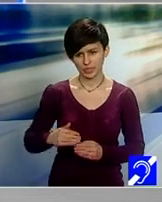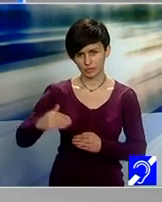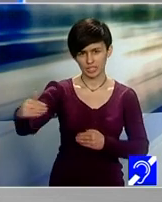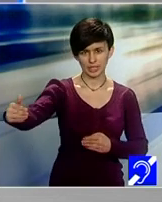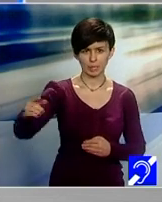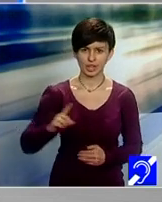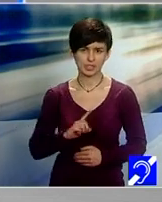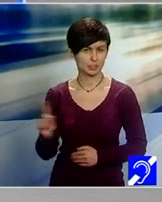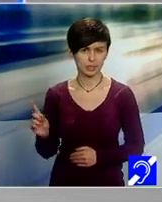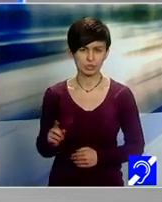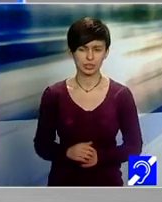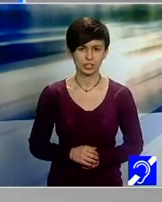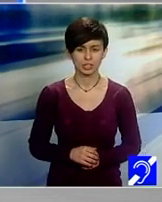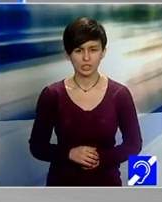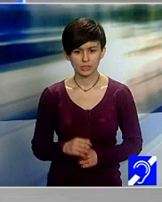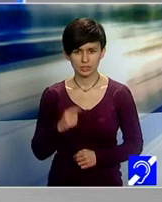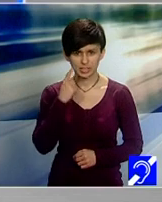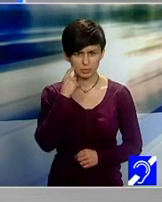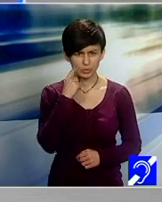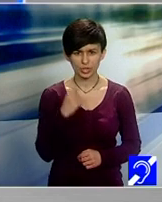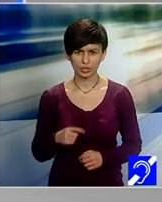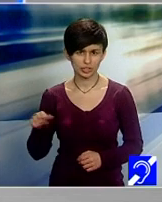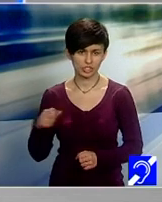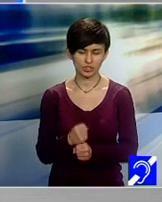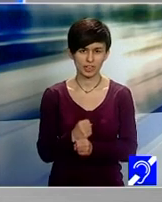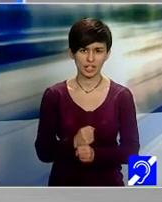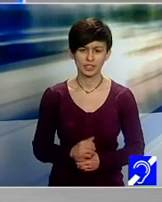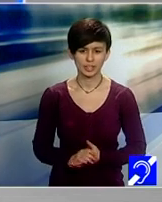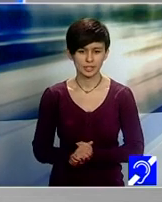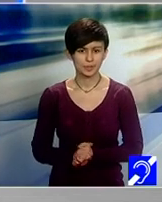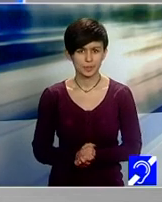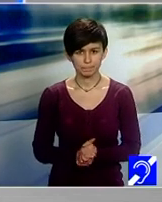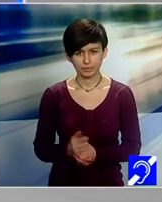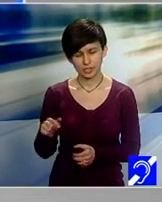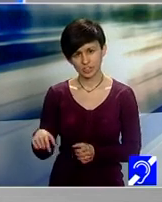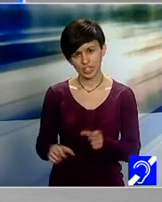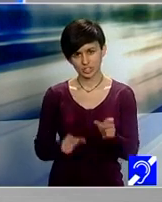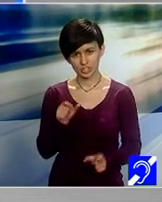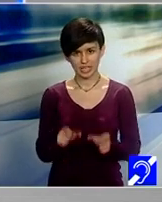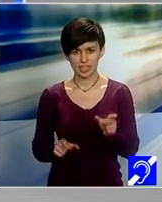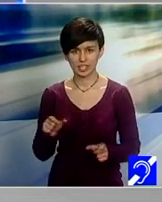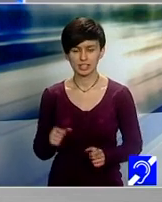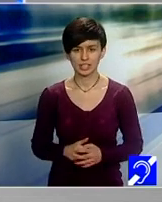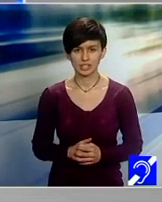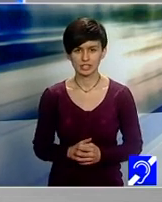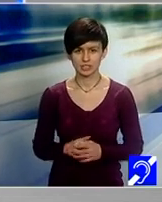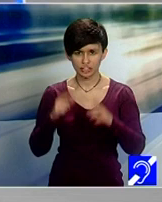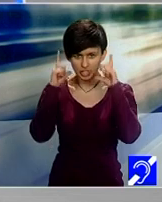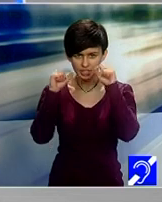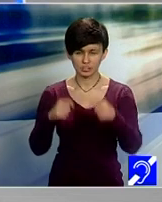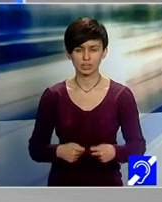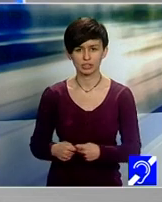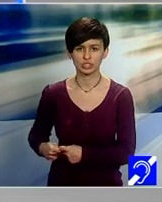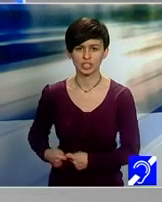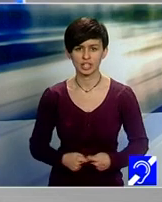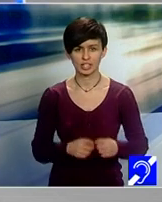ne interesează ce fac. Și tot cocktailul ăsta de trăsături rezultă, din acesta rezultă societatea